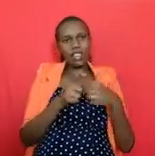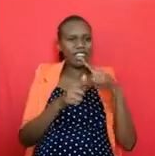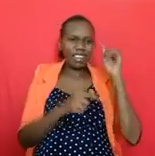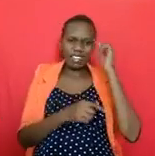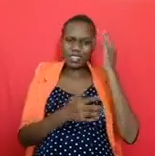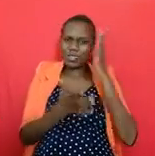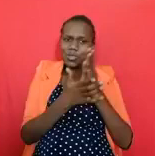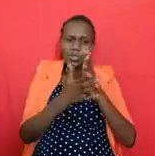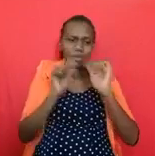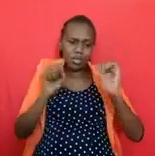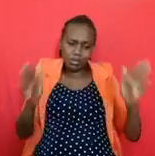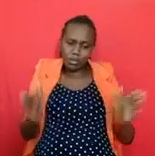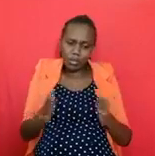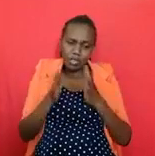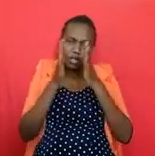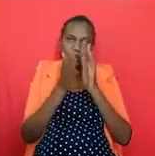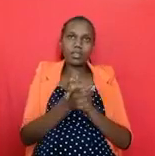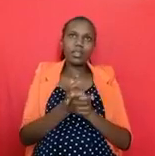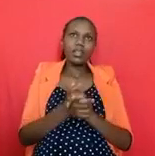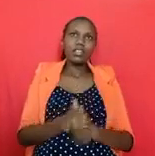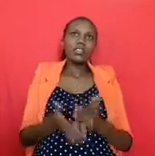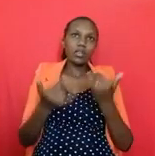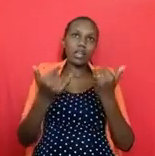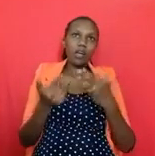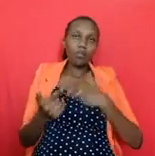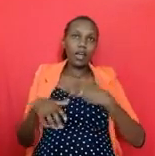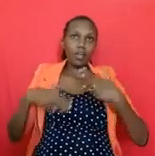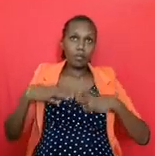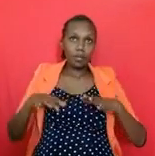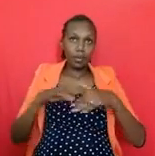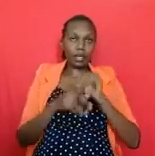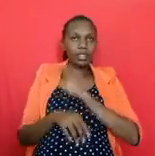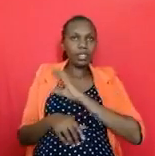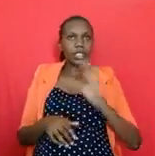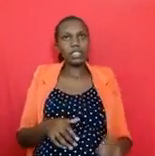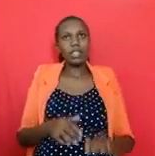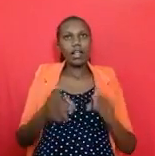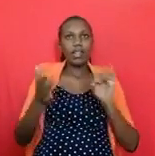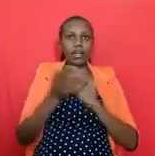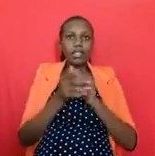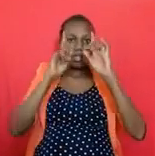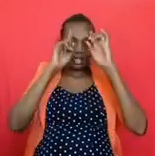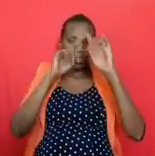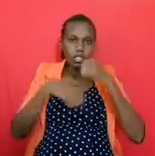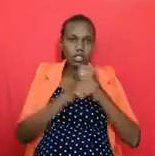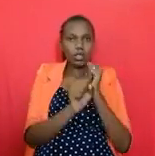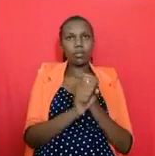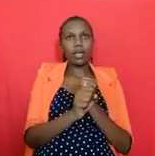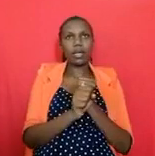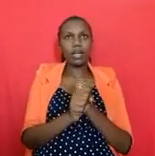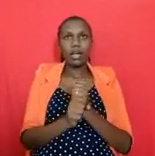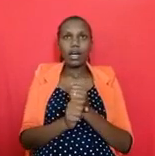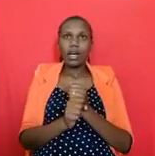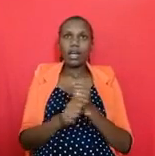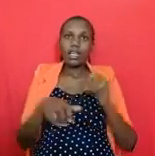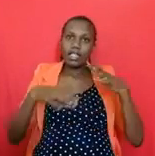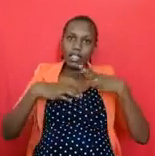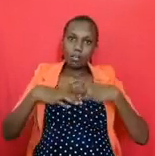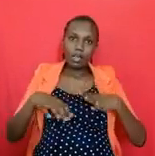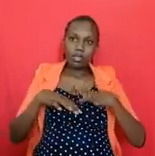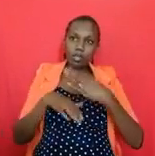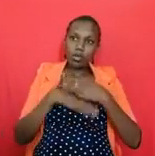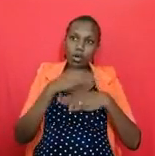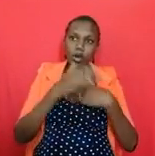kiro andu akwa thiini wa ngai mau nimo matua maria tutuaga na ndiri mundu wi nyumba ino